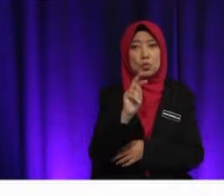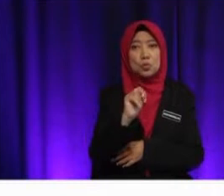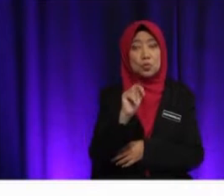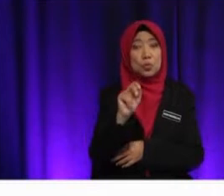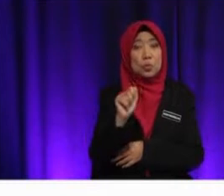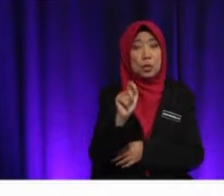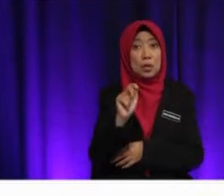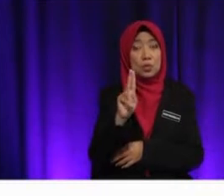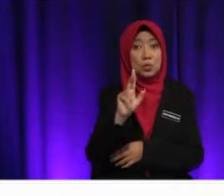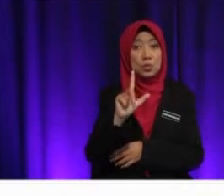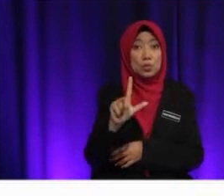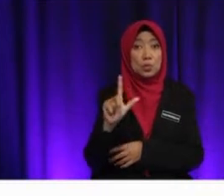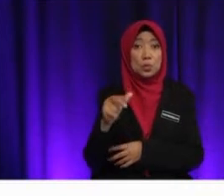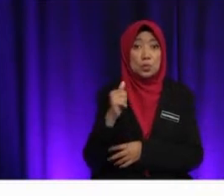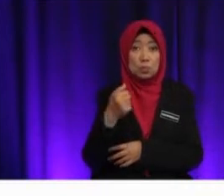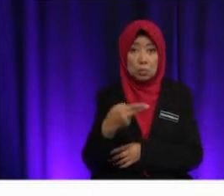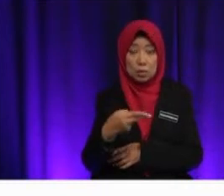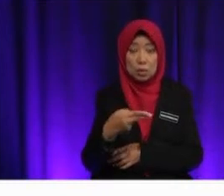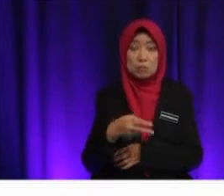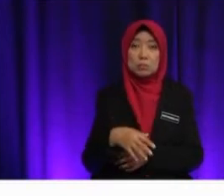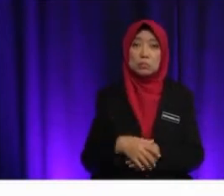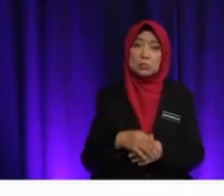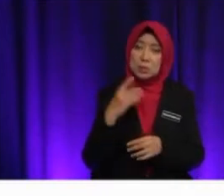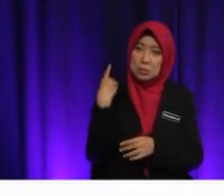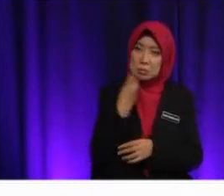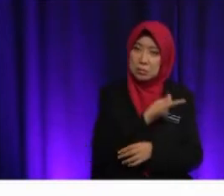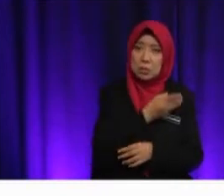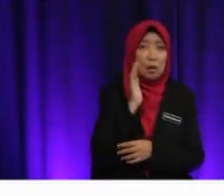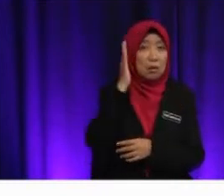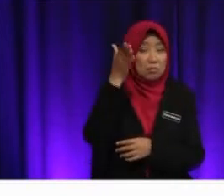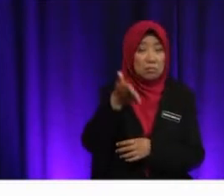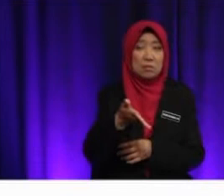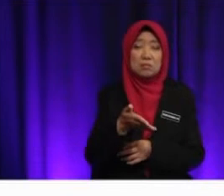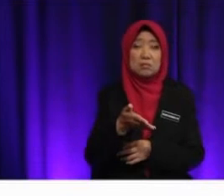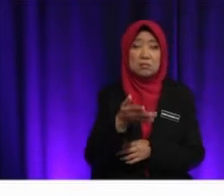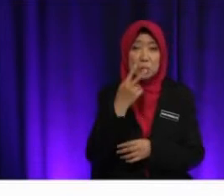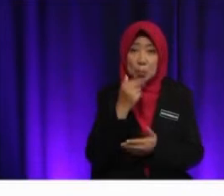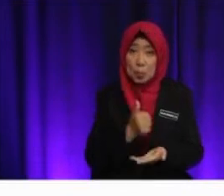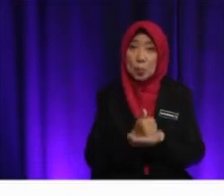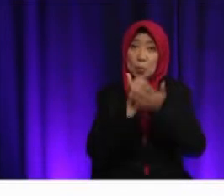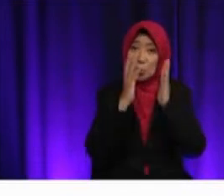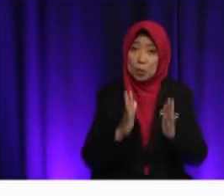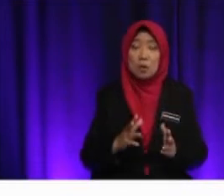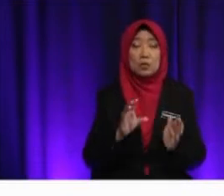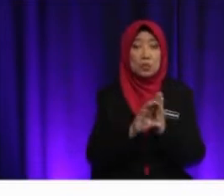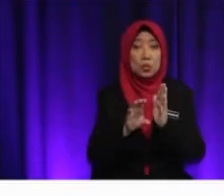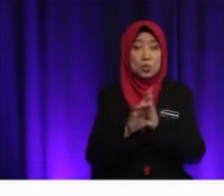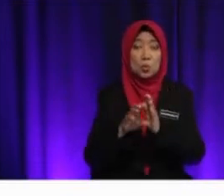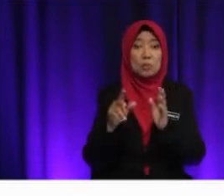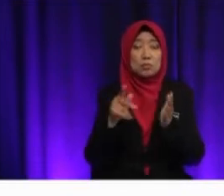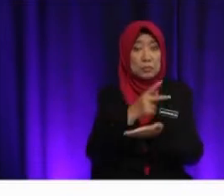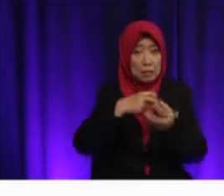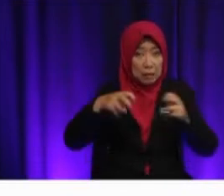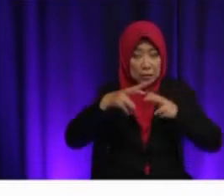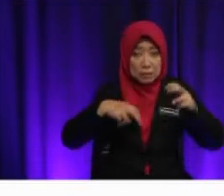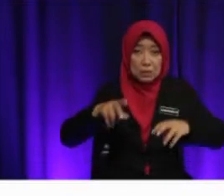menyelidiki kejadian alam untuk pembangunan dan kemajuan umat Islam. Contohlah, orang kaji laut mati. Ya, orang kaji umat-umat terdahulu. Kalau